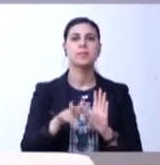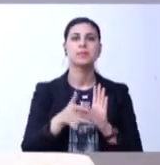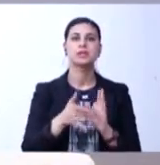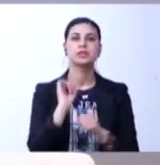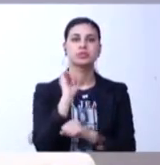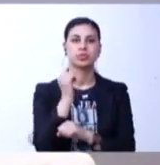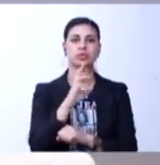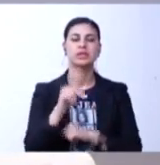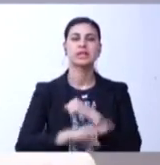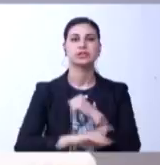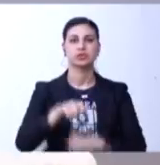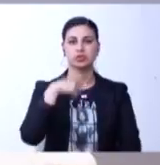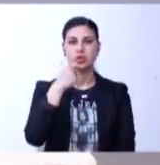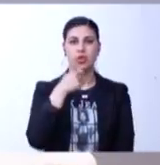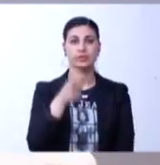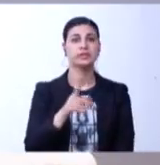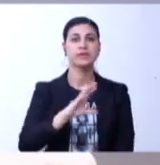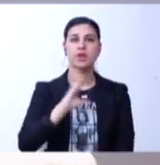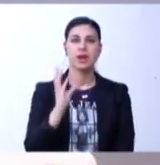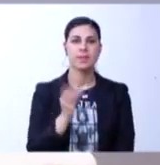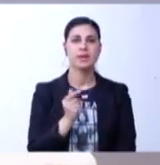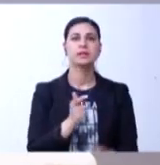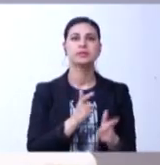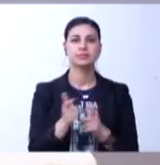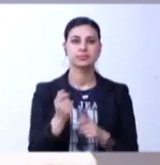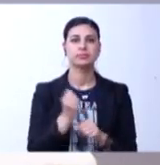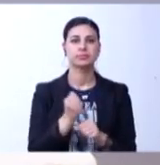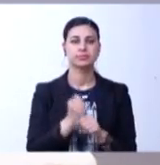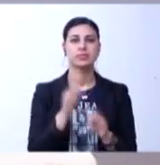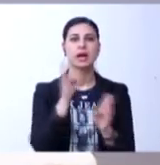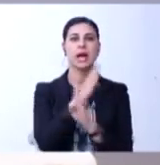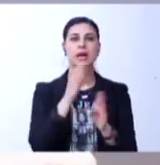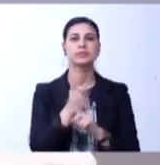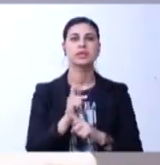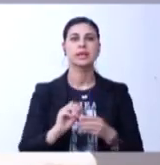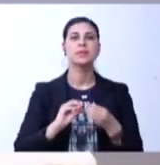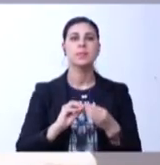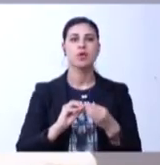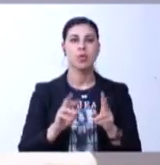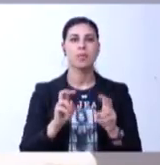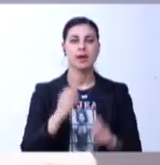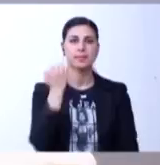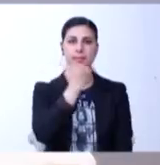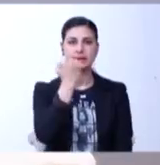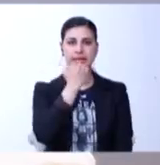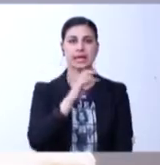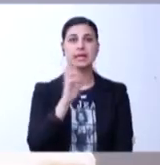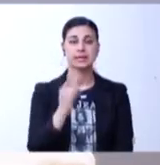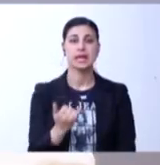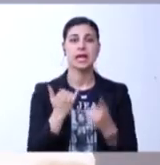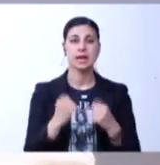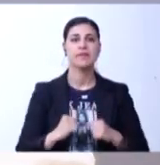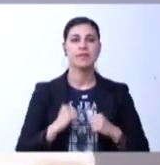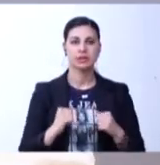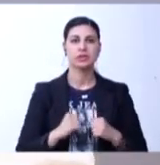ბოთლი და ხის კოვზი. ანუ ყველაფერი დამზადებული გარემოსადმი ძალიან მეგობრულად განწყობილი მასალისაგან და მოდით